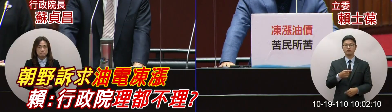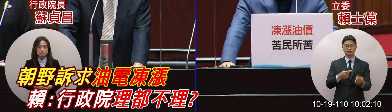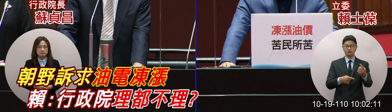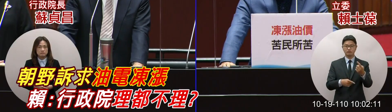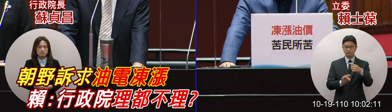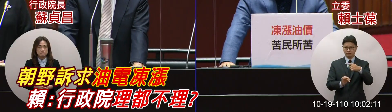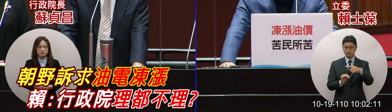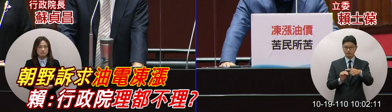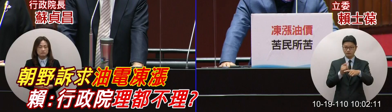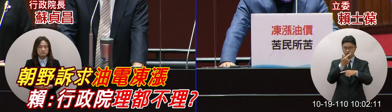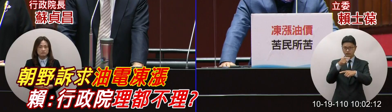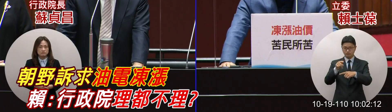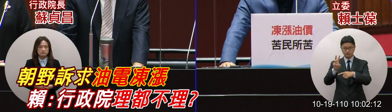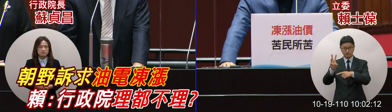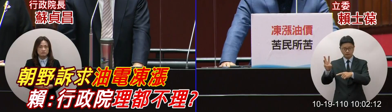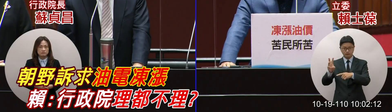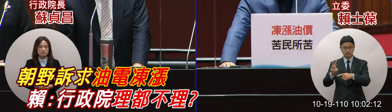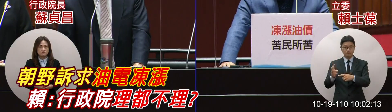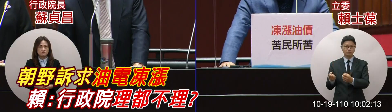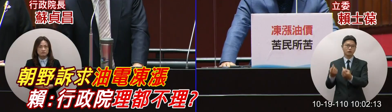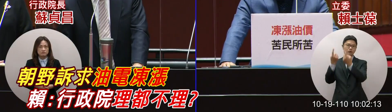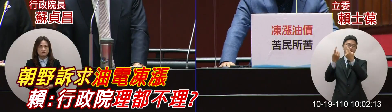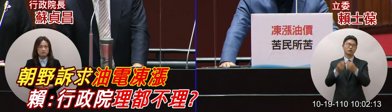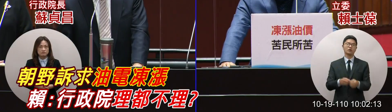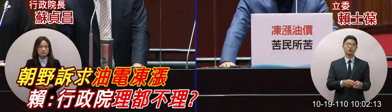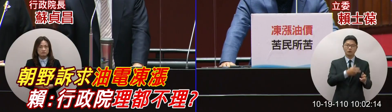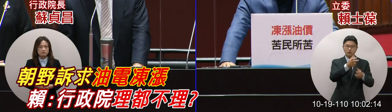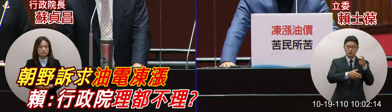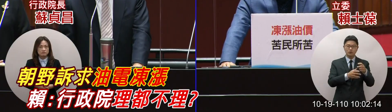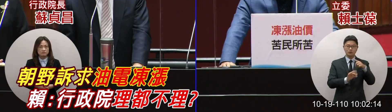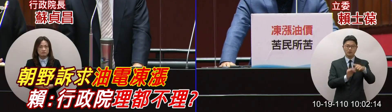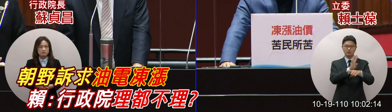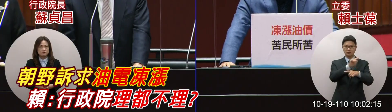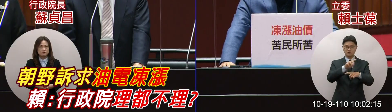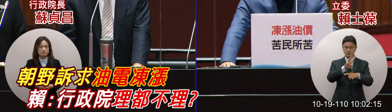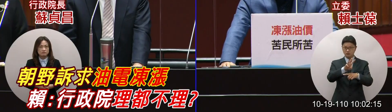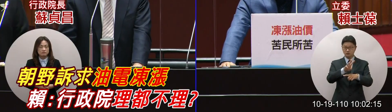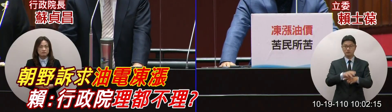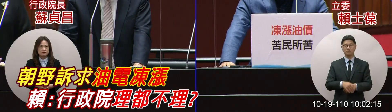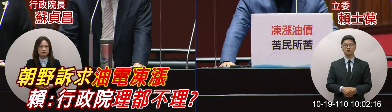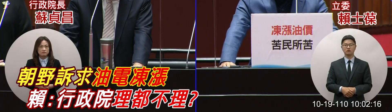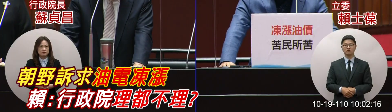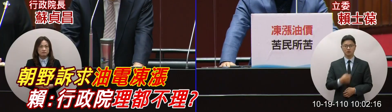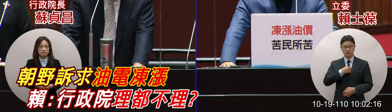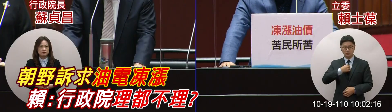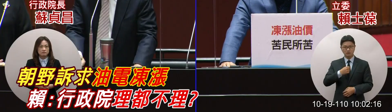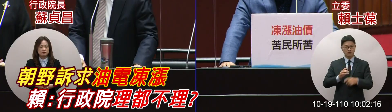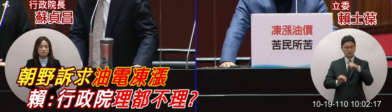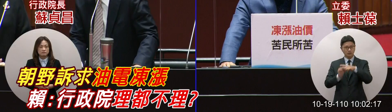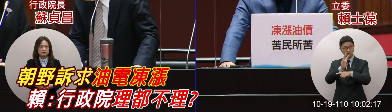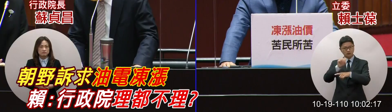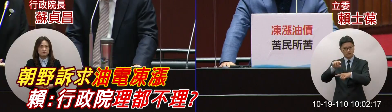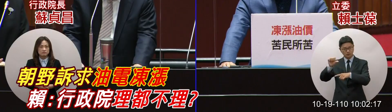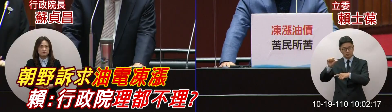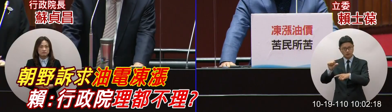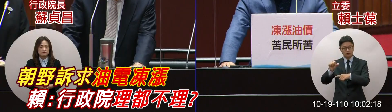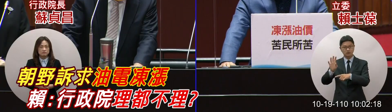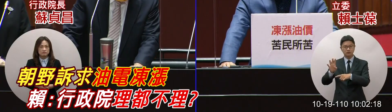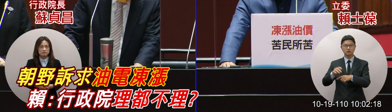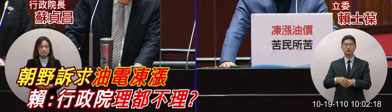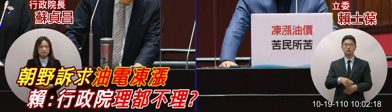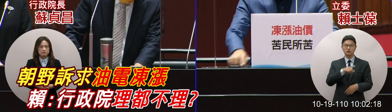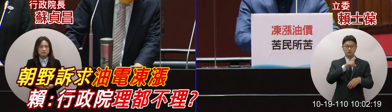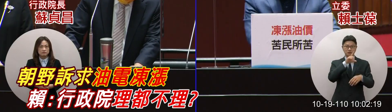6.33%， 沙拉油4.03%， 衣服3.54%，鸡肉